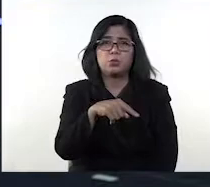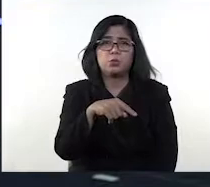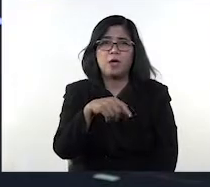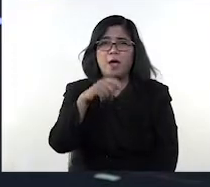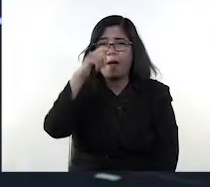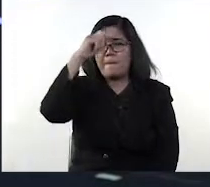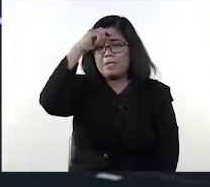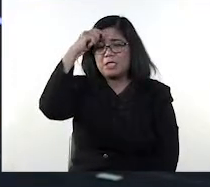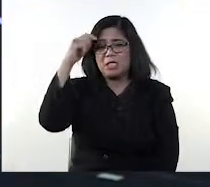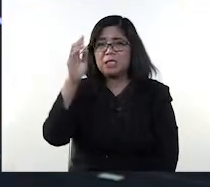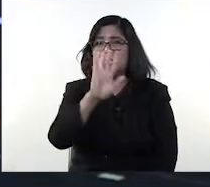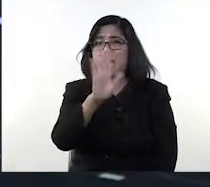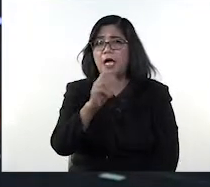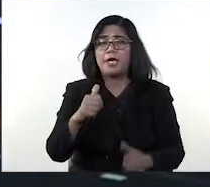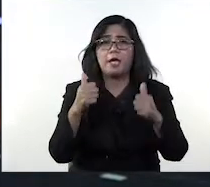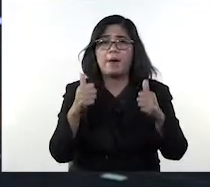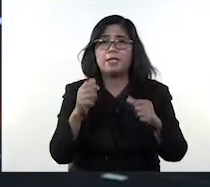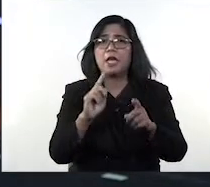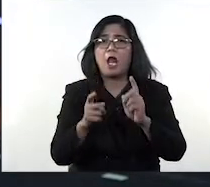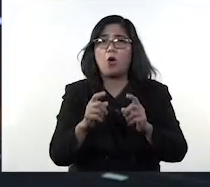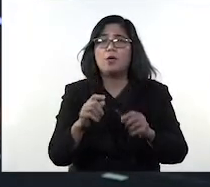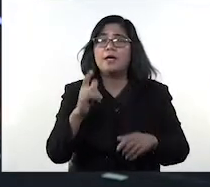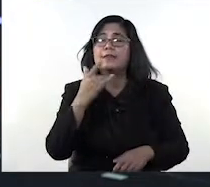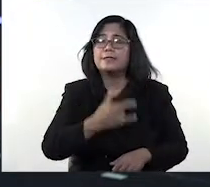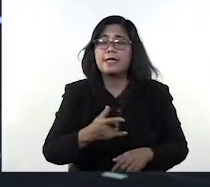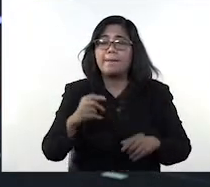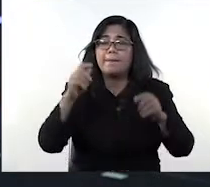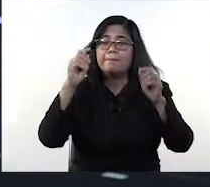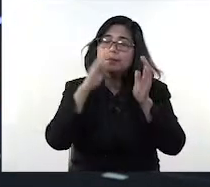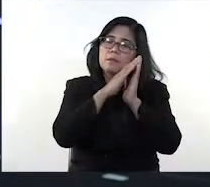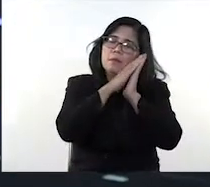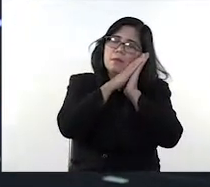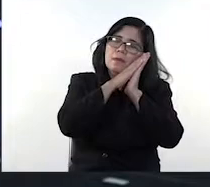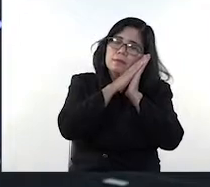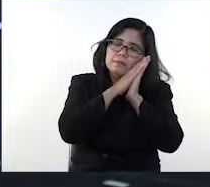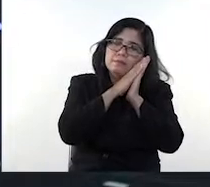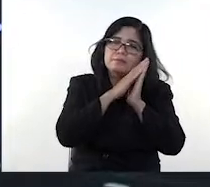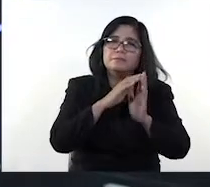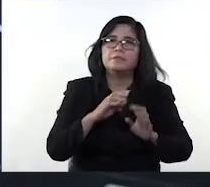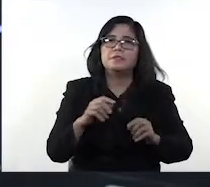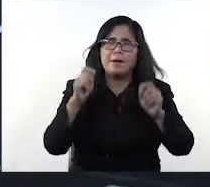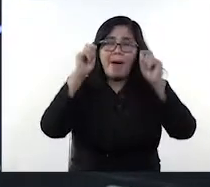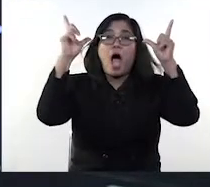Hai kok dia tetap tidur dan bermimpi malam Oh begitu hidup Kristen kita